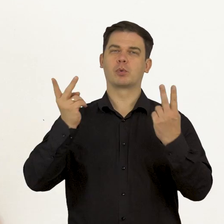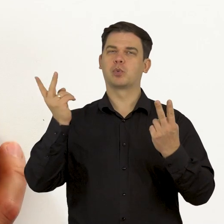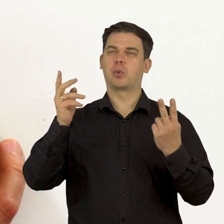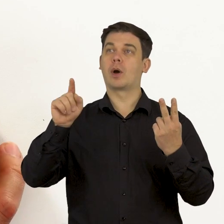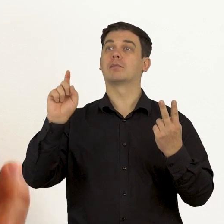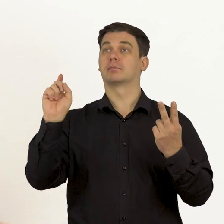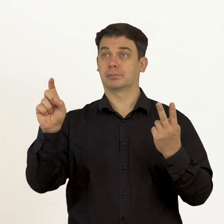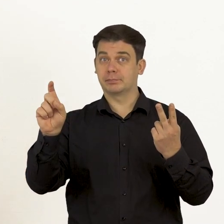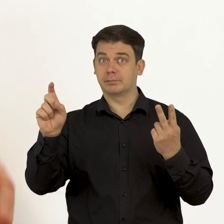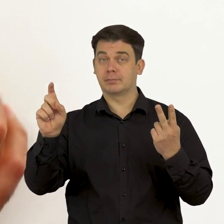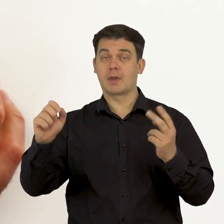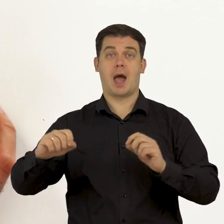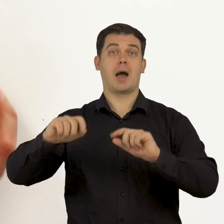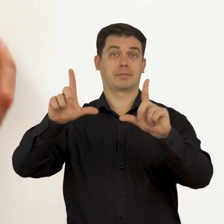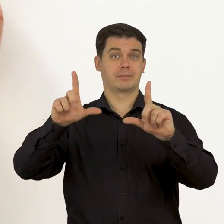Wyszukaj ją